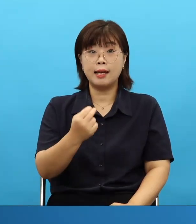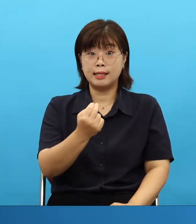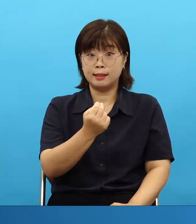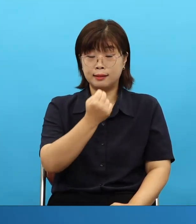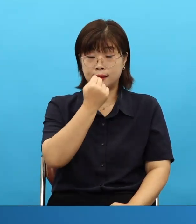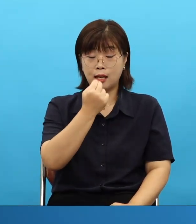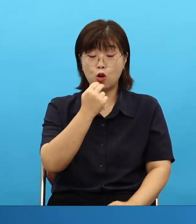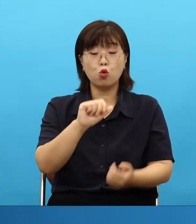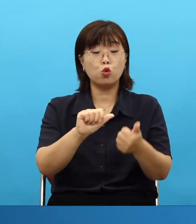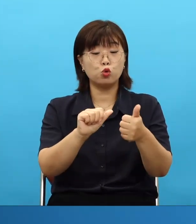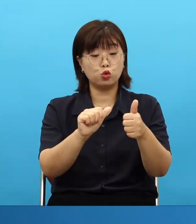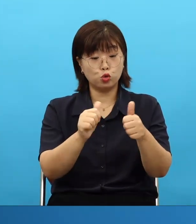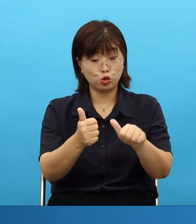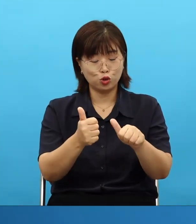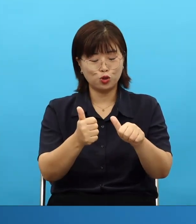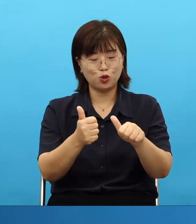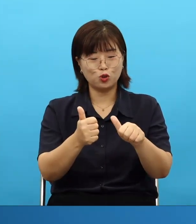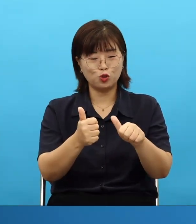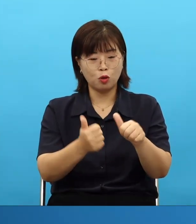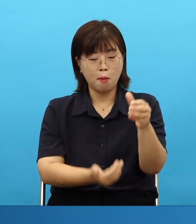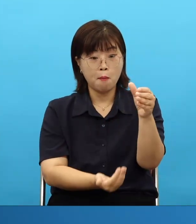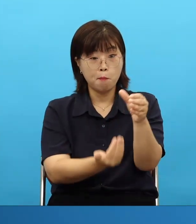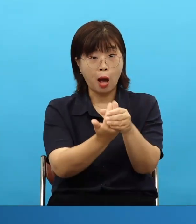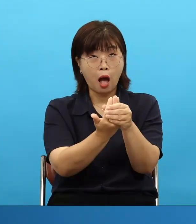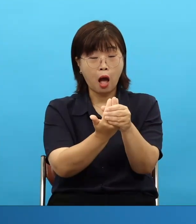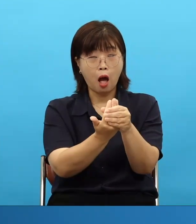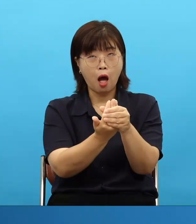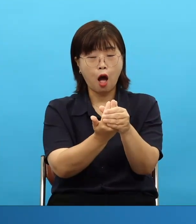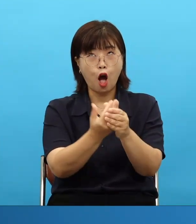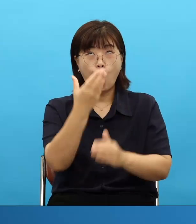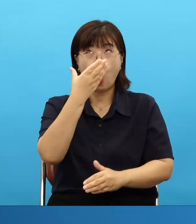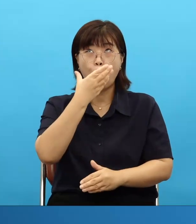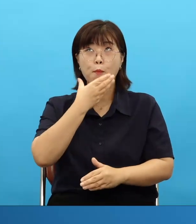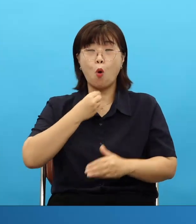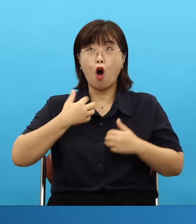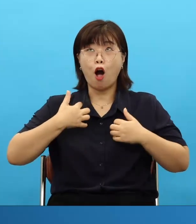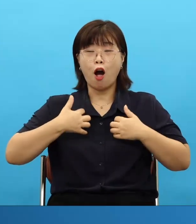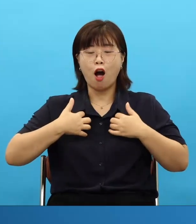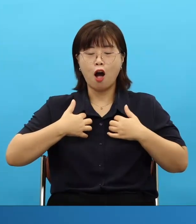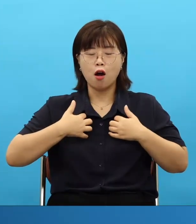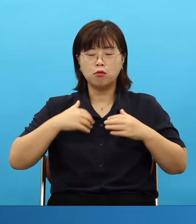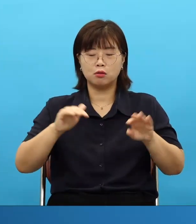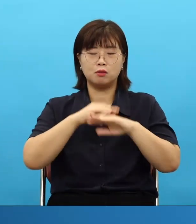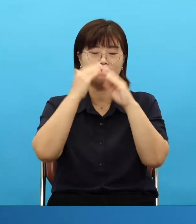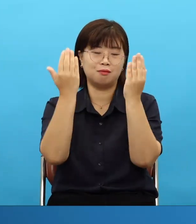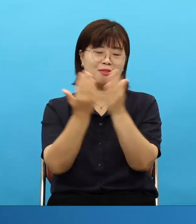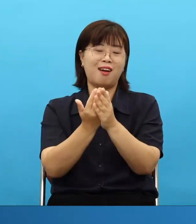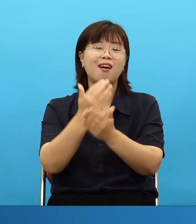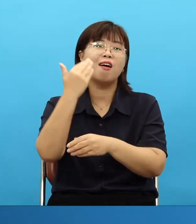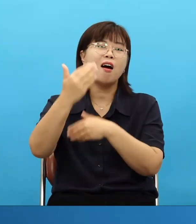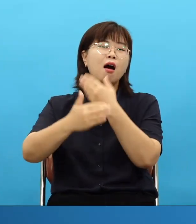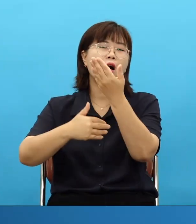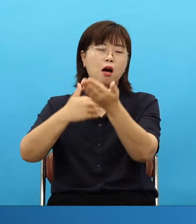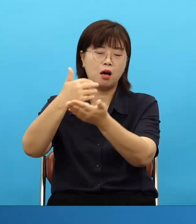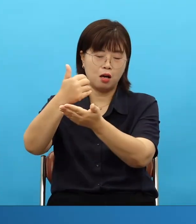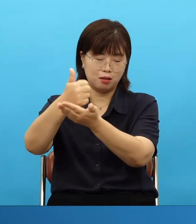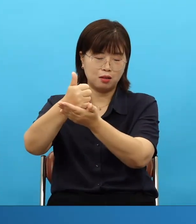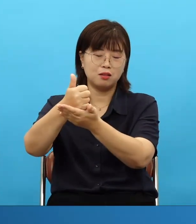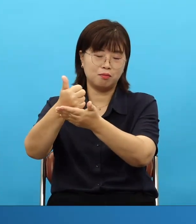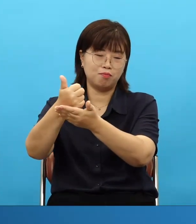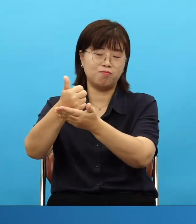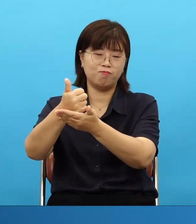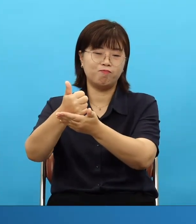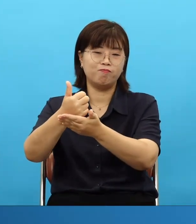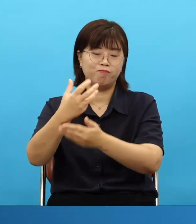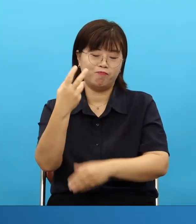생사와 복을 하나님은 우리를 주관하고 계십니다. God rules over every person's life, death, blessings,